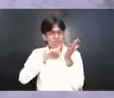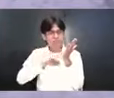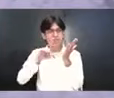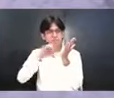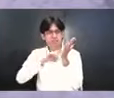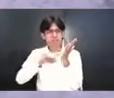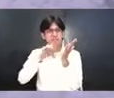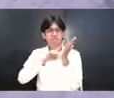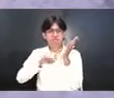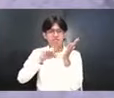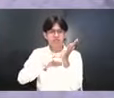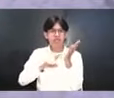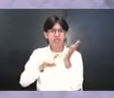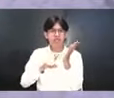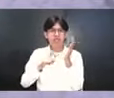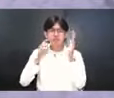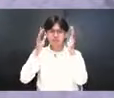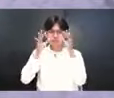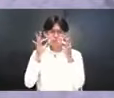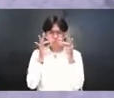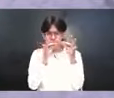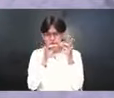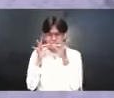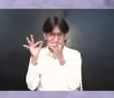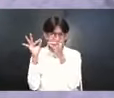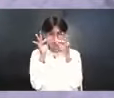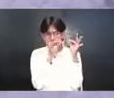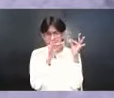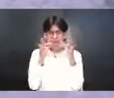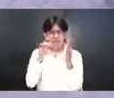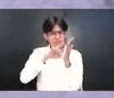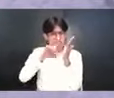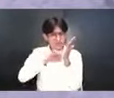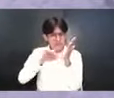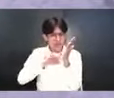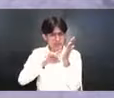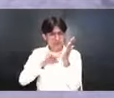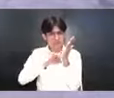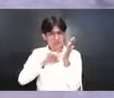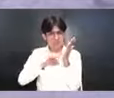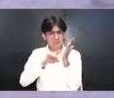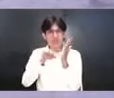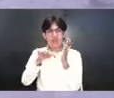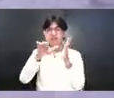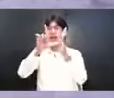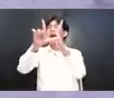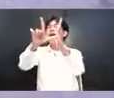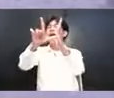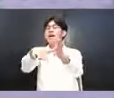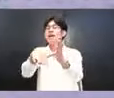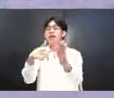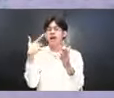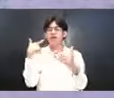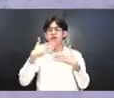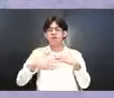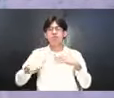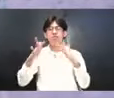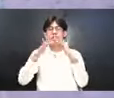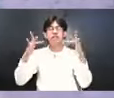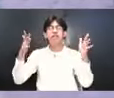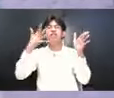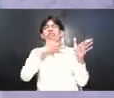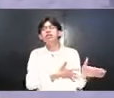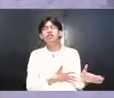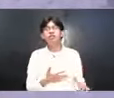Mm-hmm. Do you worship your phone? No? Sige nga. Mamaya, after the feast, iwan mo yan dyan sa upuan